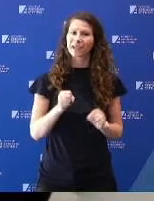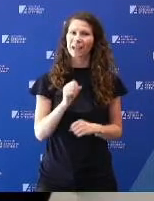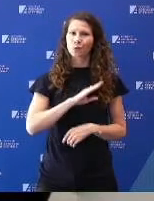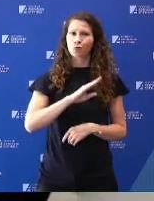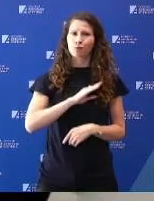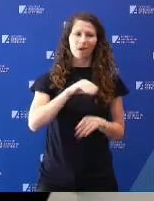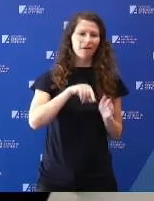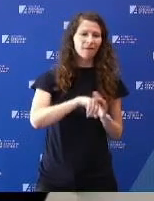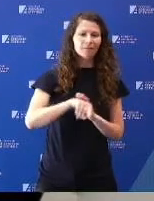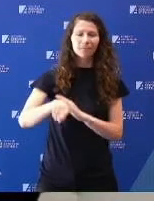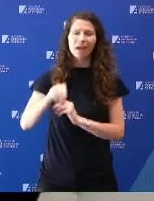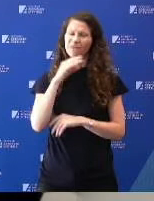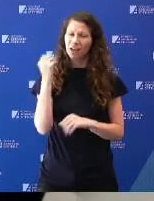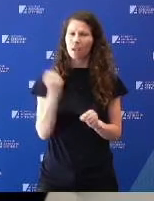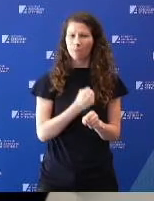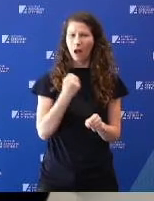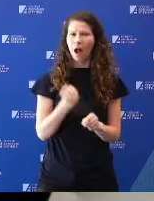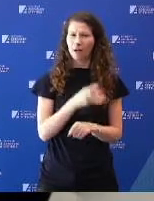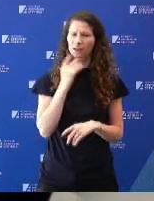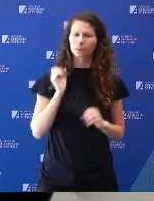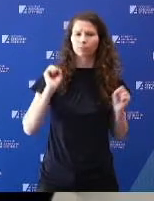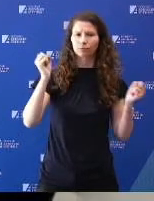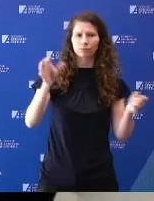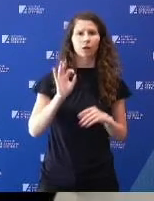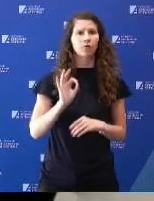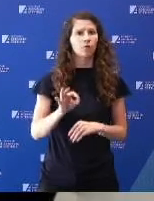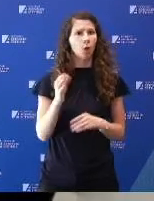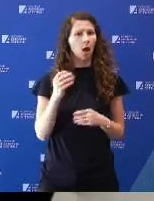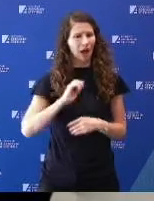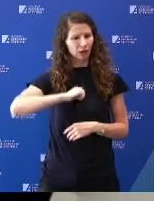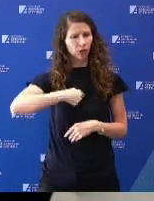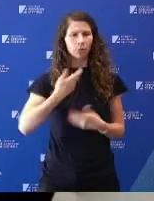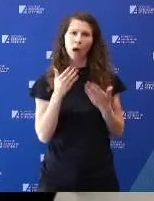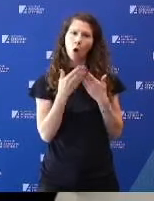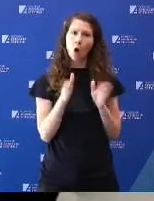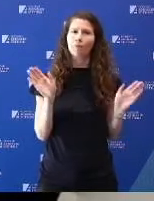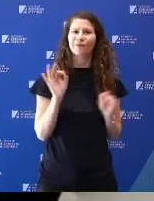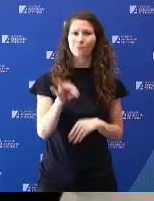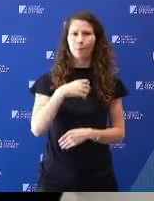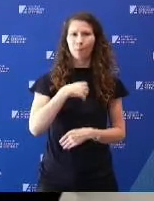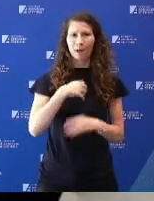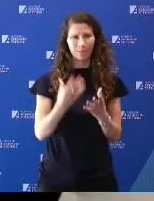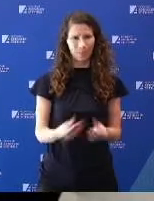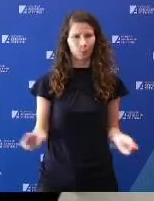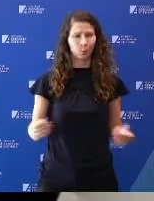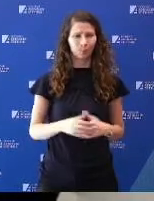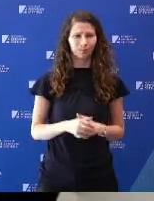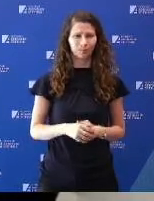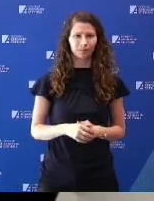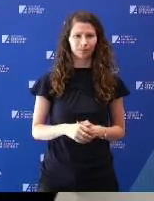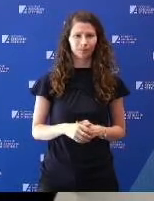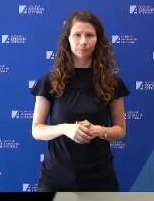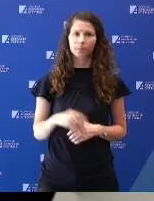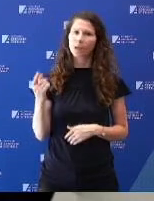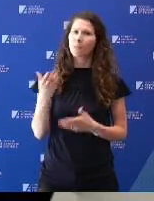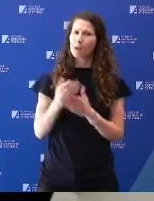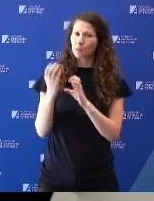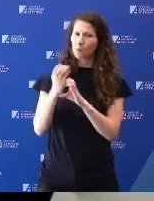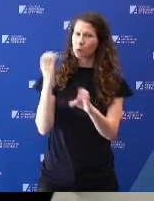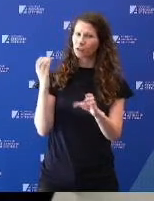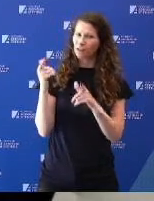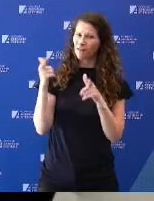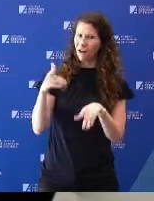Arbeitsplatz, um eine offene Einstellung zur Lösung von Problemen zu erreichen. Das Beispiel mit den BusfahrerInnen, ist